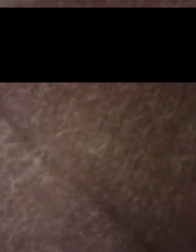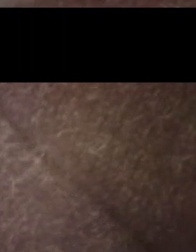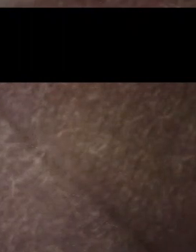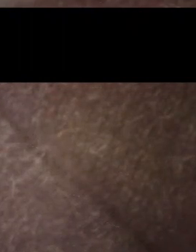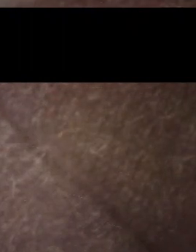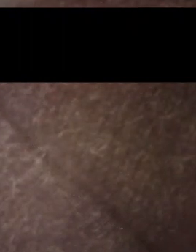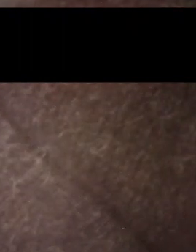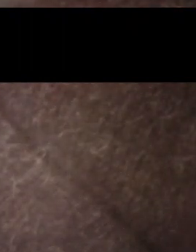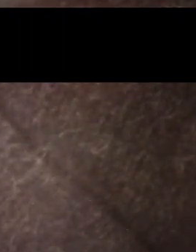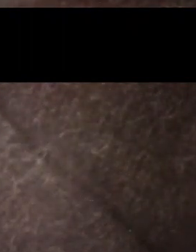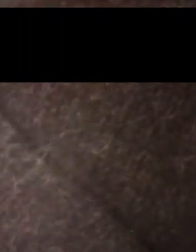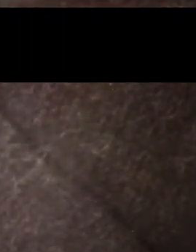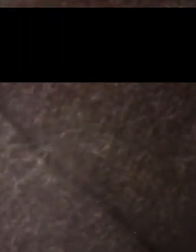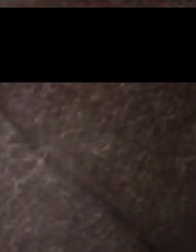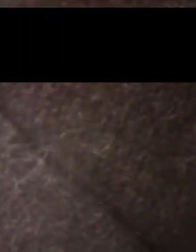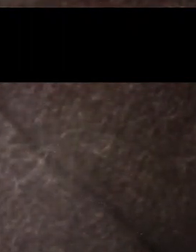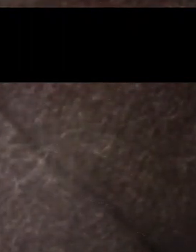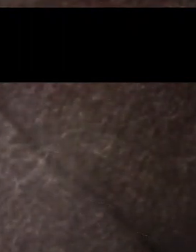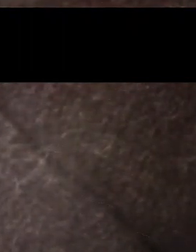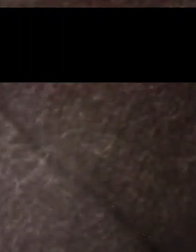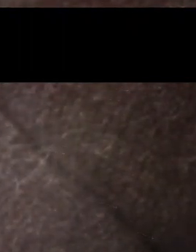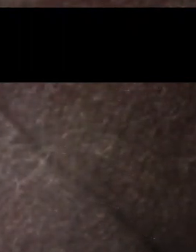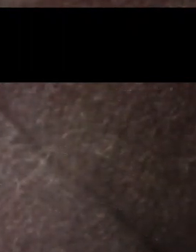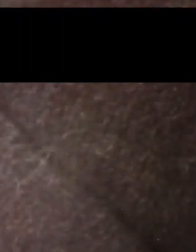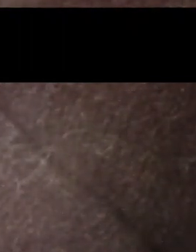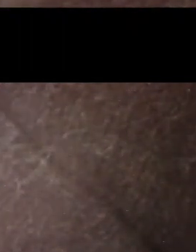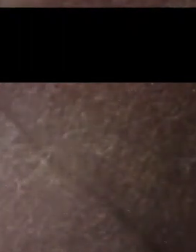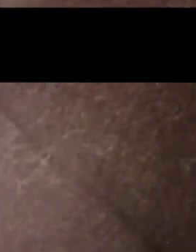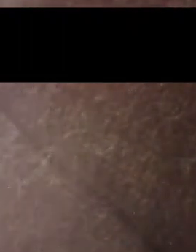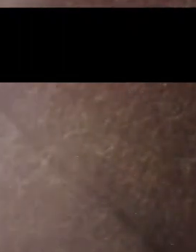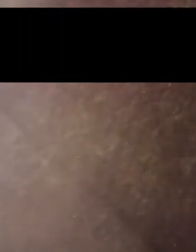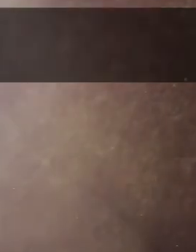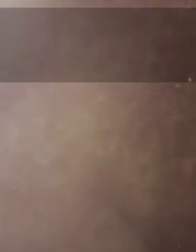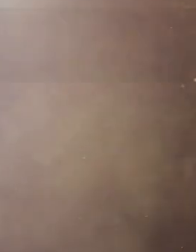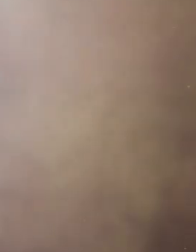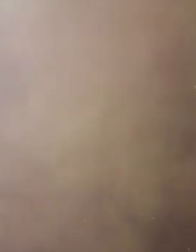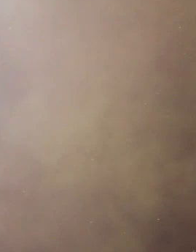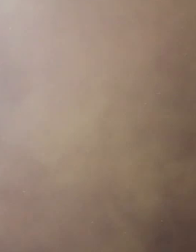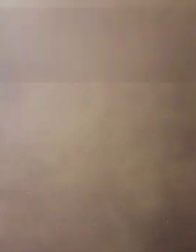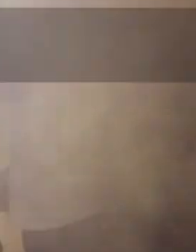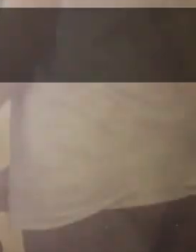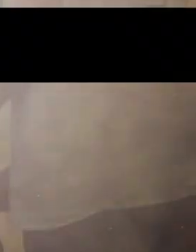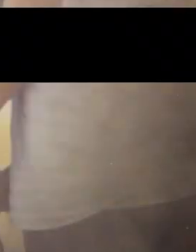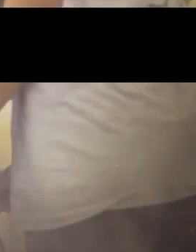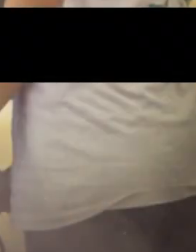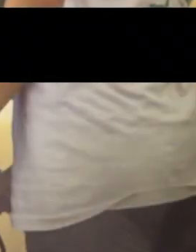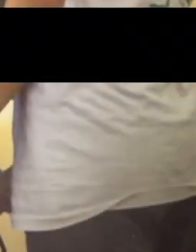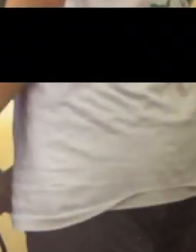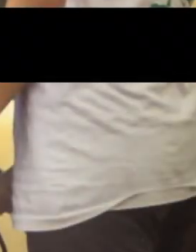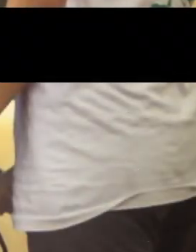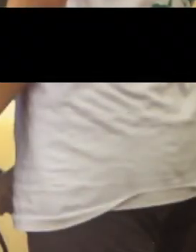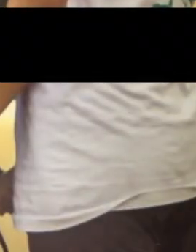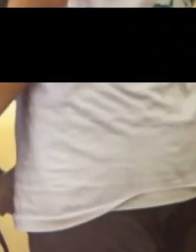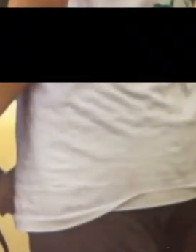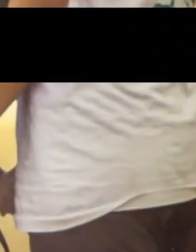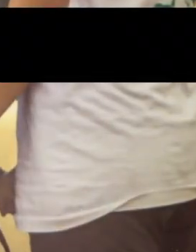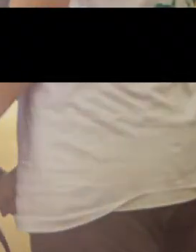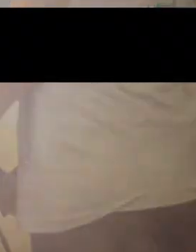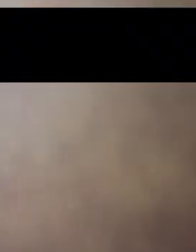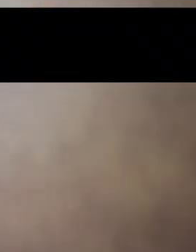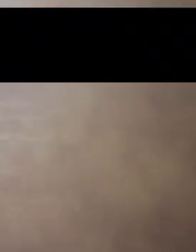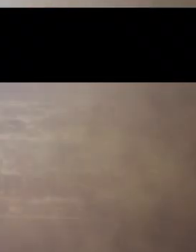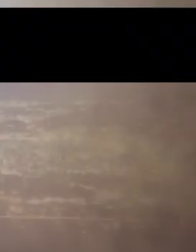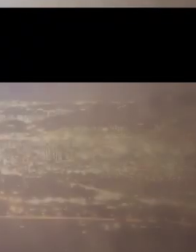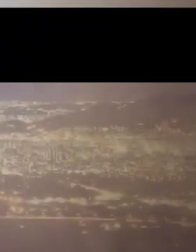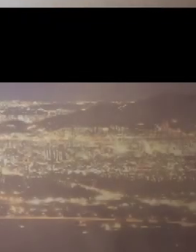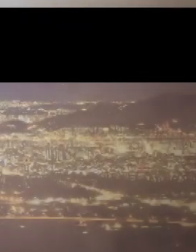2019년 3분기 합계 출산율 역대 최저치인 0.88명. 출생자보다 사망자가 많은